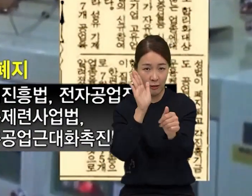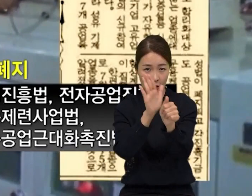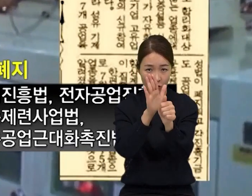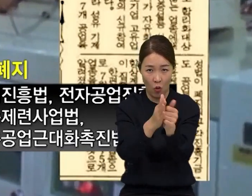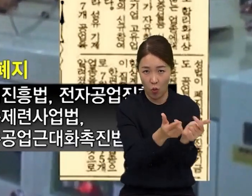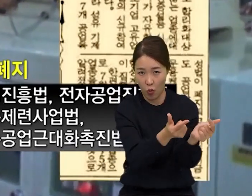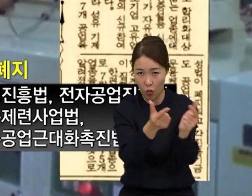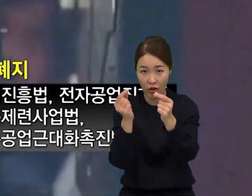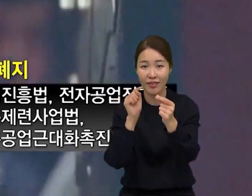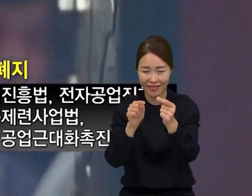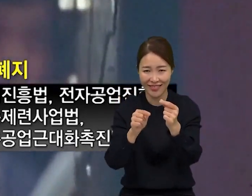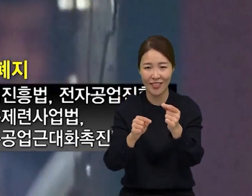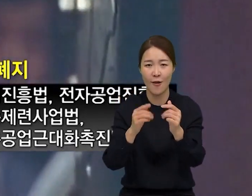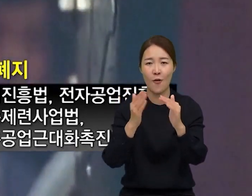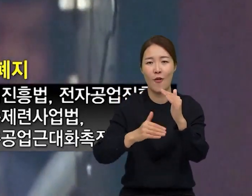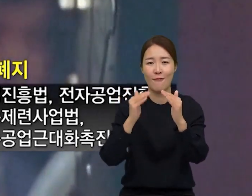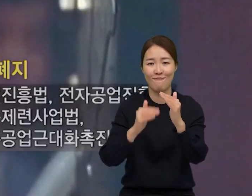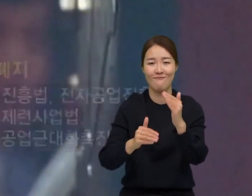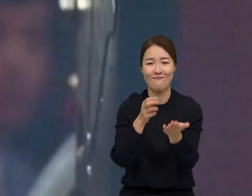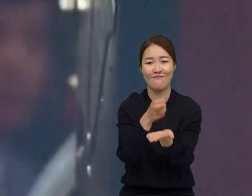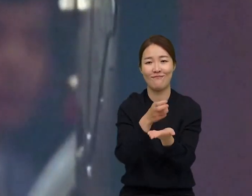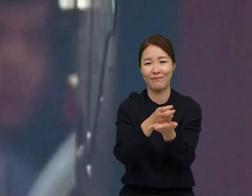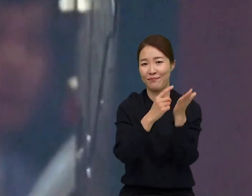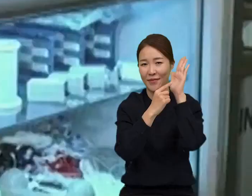하는 공업발전법을 제정했다.